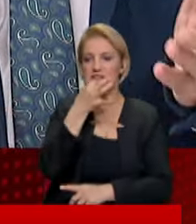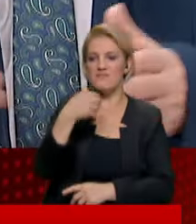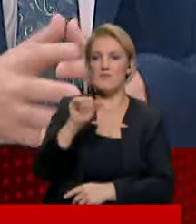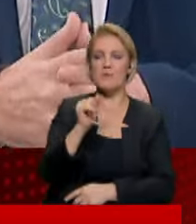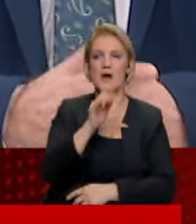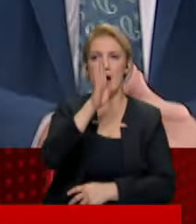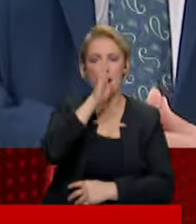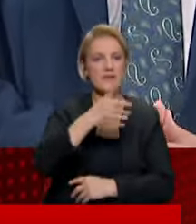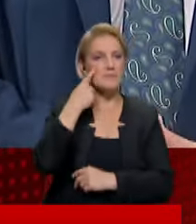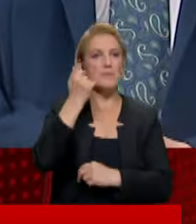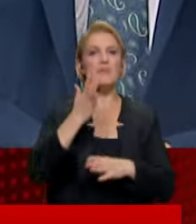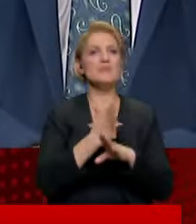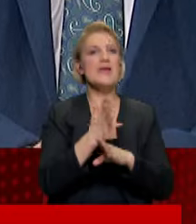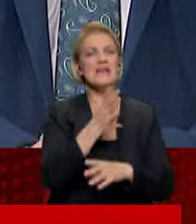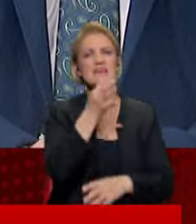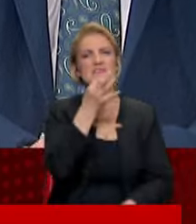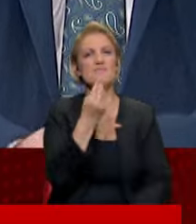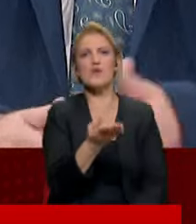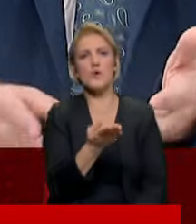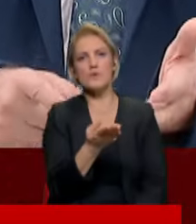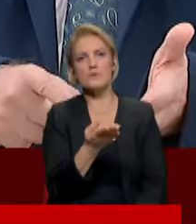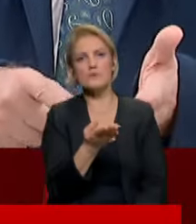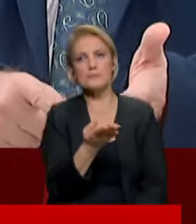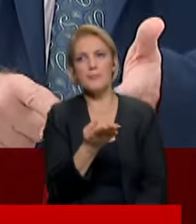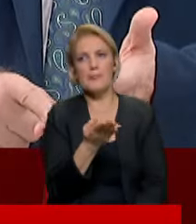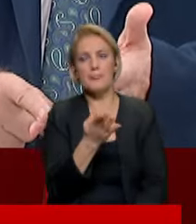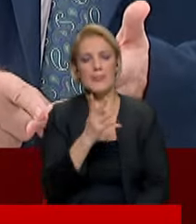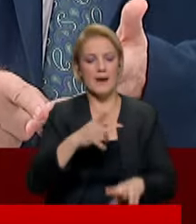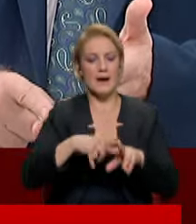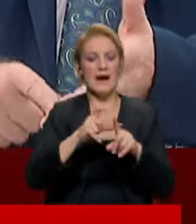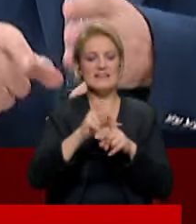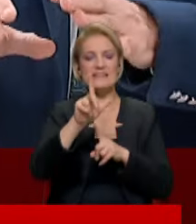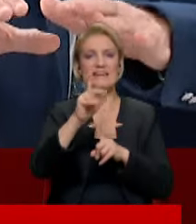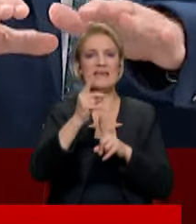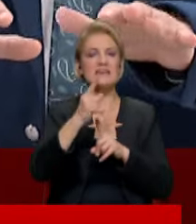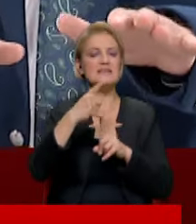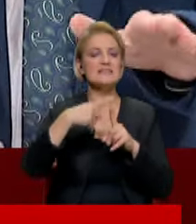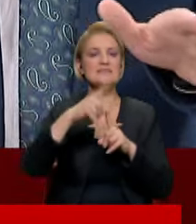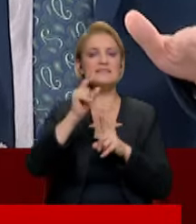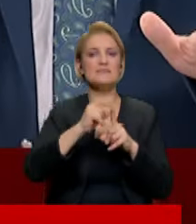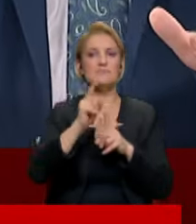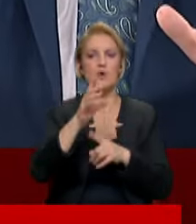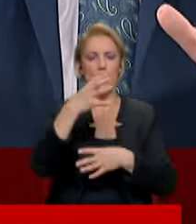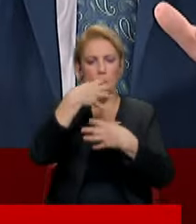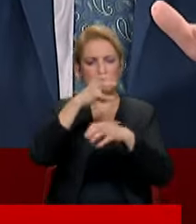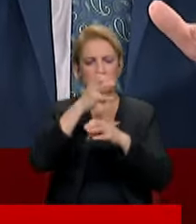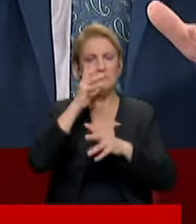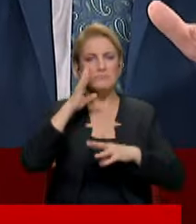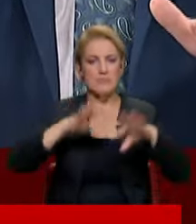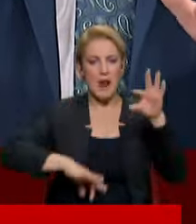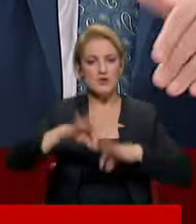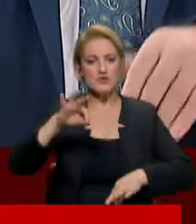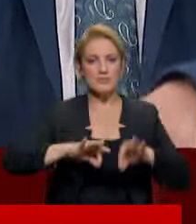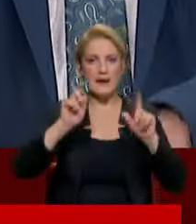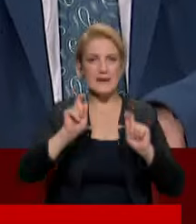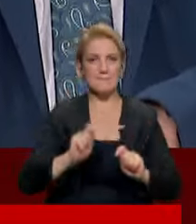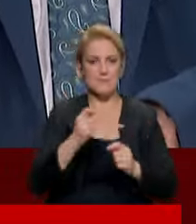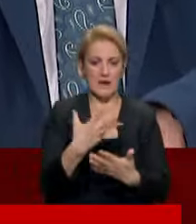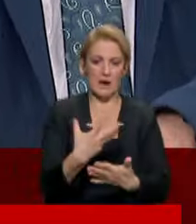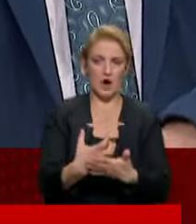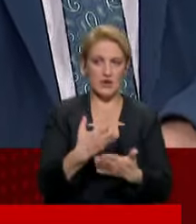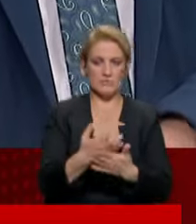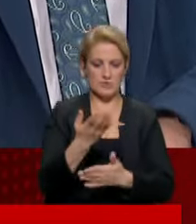Adalet Bakanlığı Neye izin veriyor neye Adli Tıp Kurumu otopsi yapmış kayıt